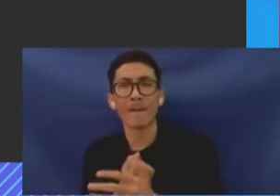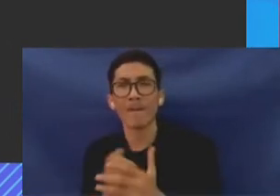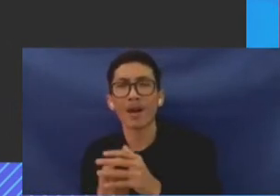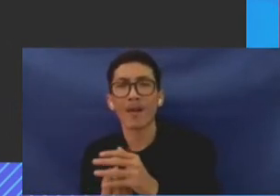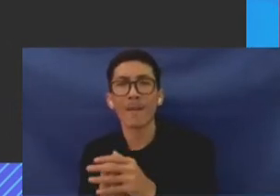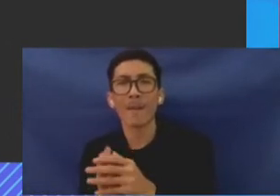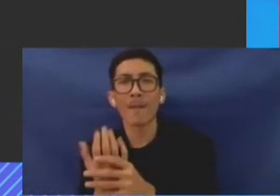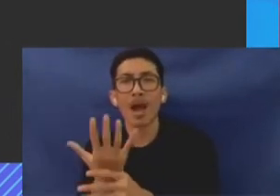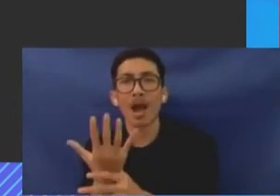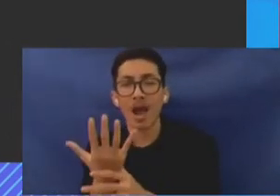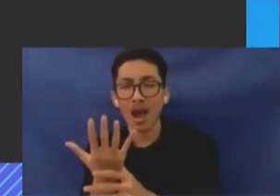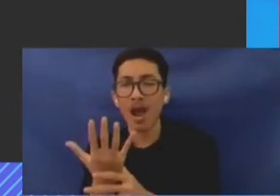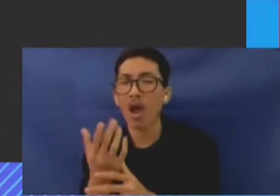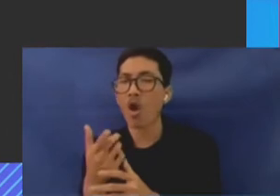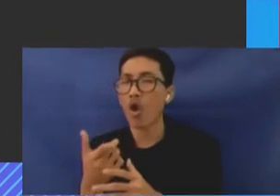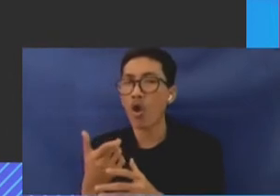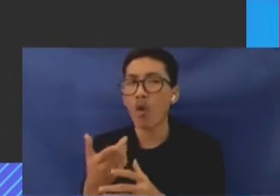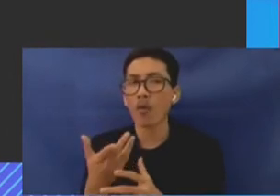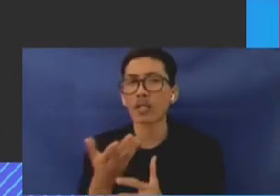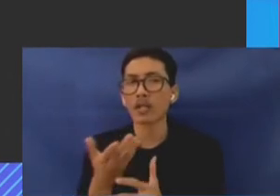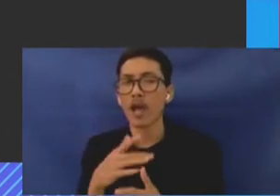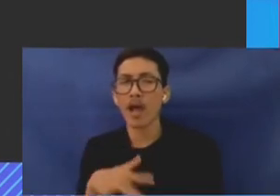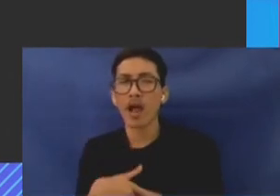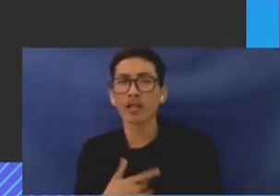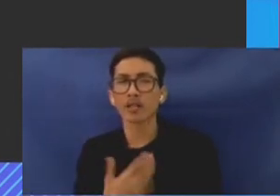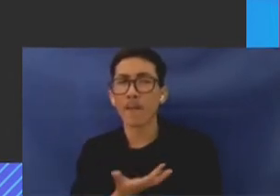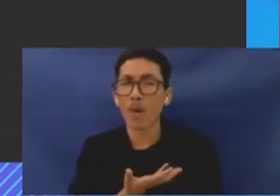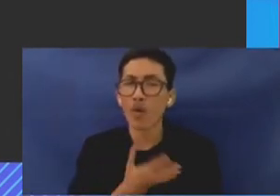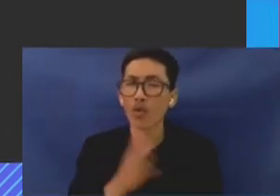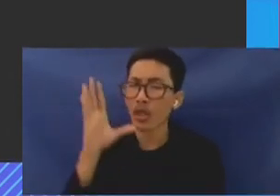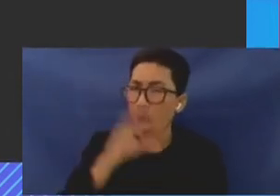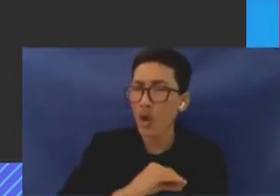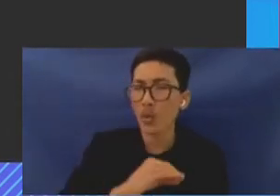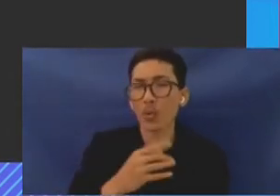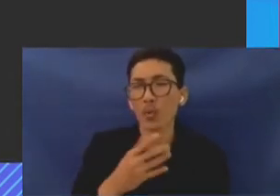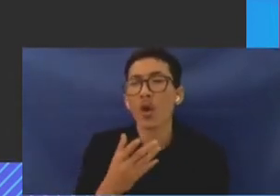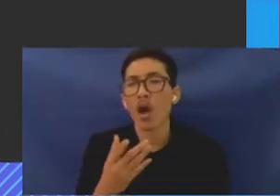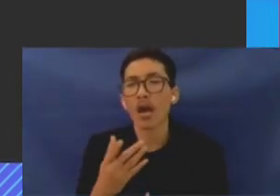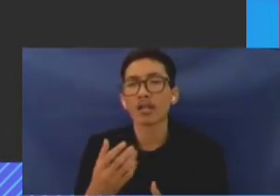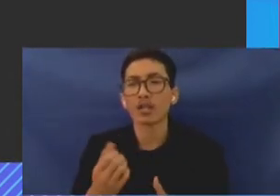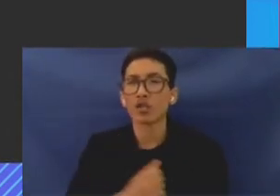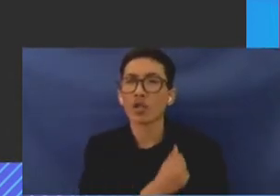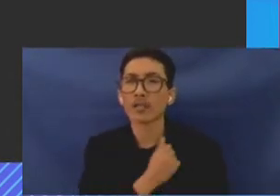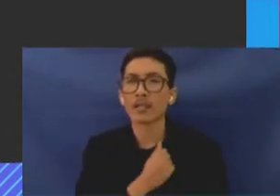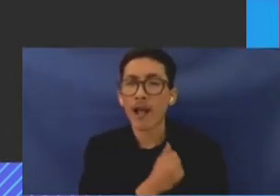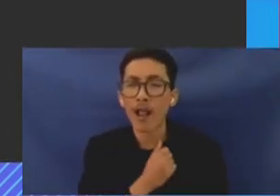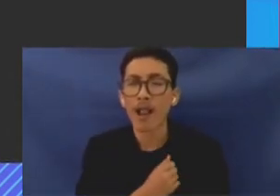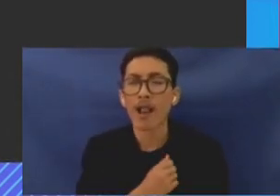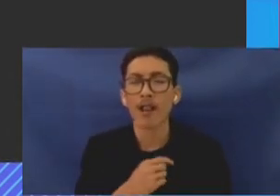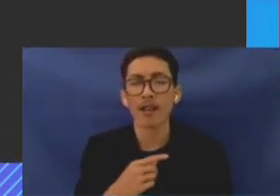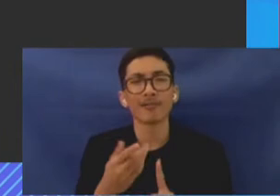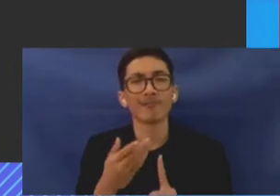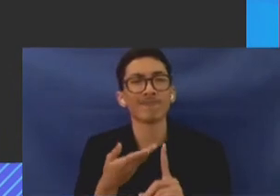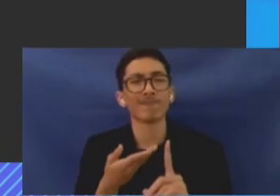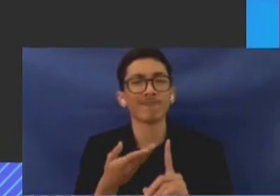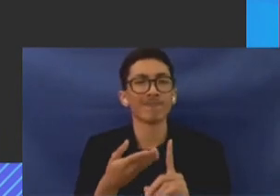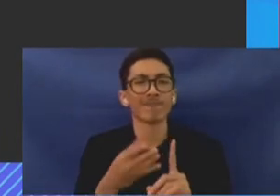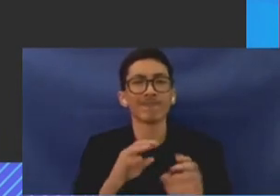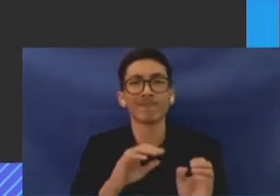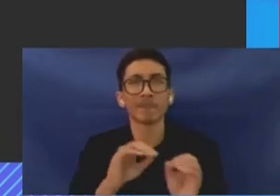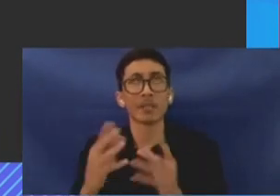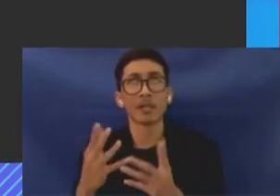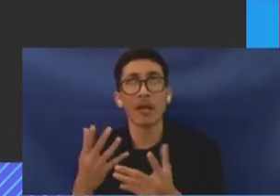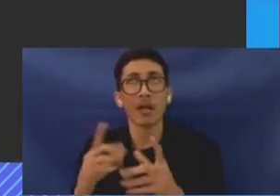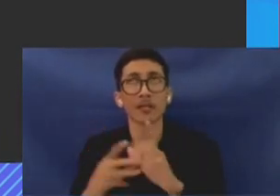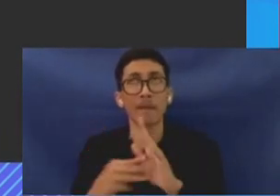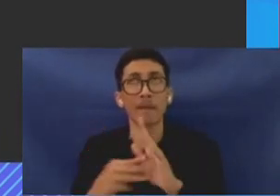semakin tinggi dan rasa sosial dan interaksinya juga semakin tinggi. Nah, kita coba saya assessment dahulu Balkis